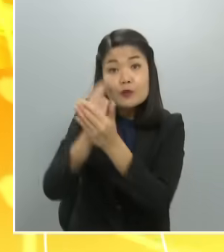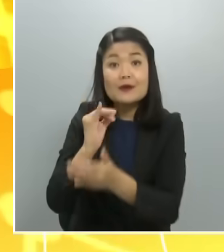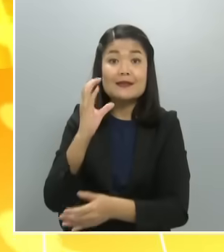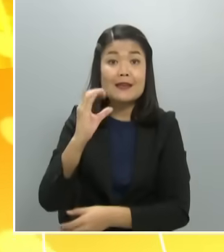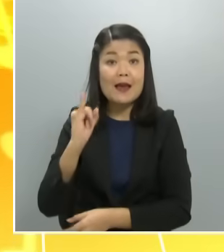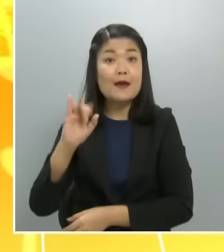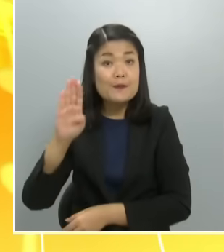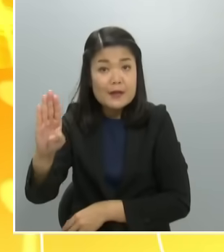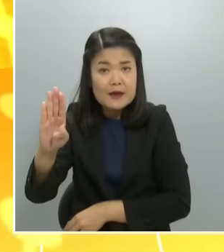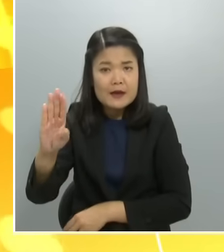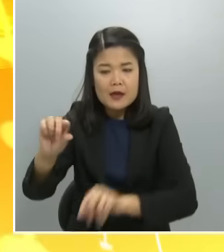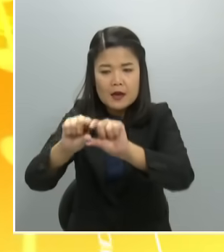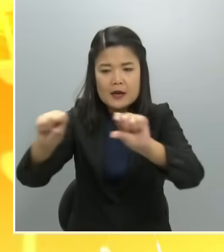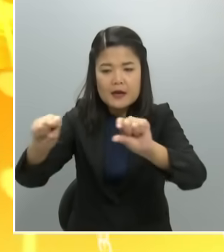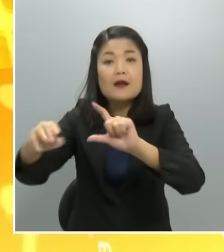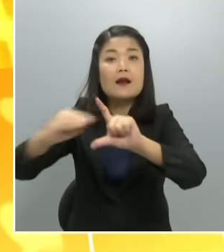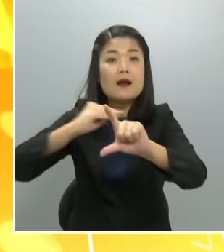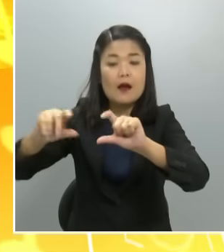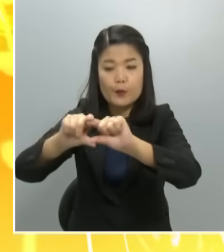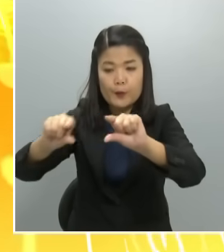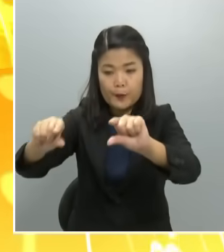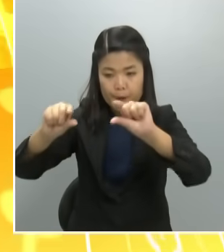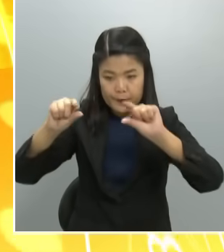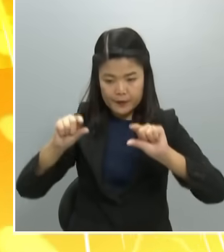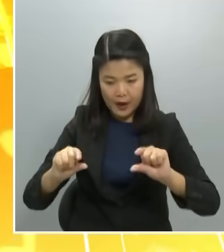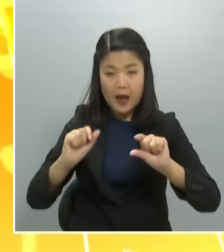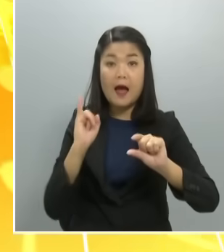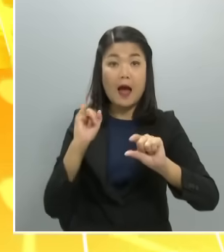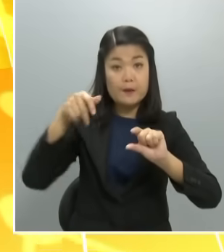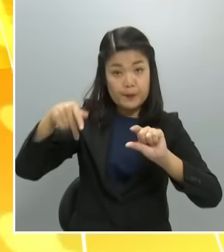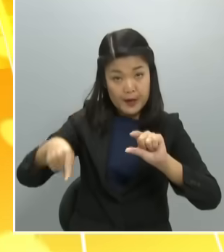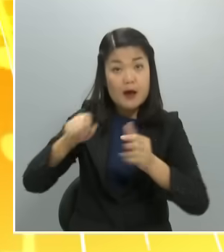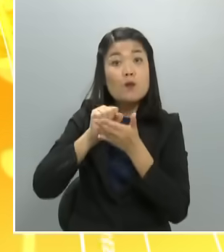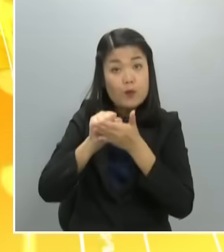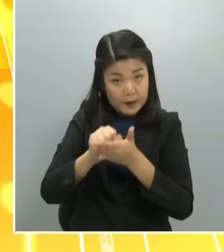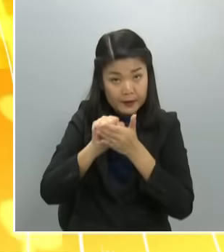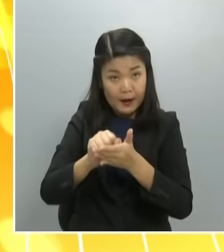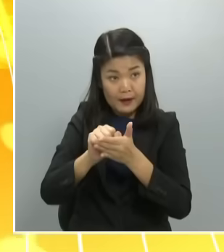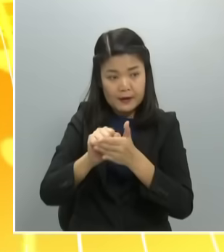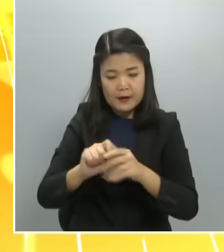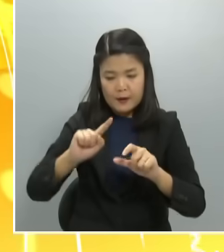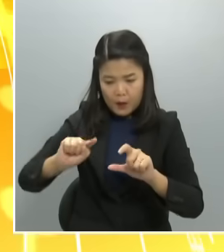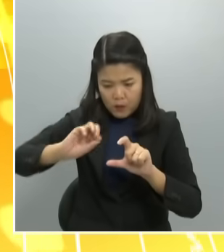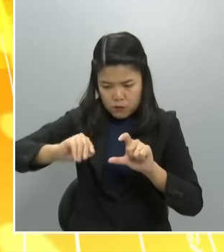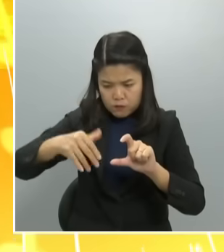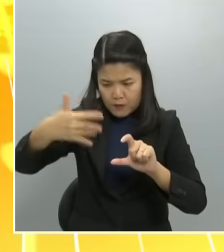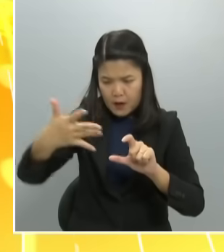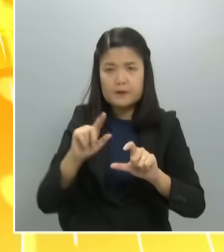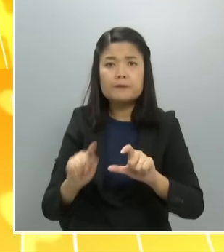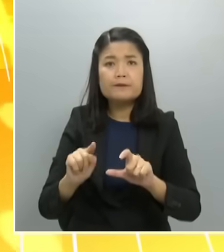ขาส่งลิงก์ไลน์ของ IT Service มาให้ครับพอเราส่งไปให้เขาครับ IT เขาก็พูดมาว่า